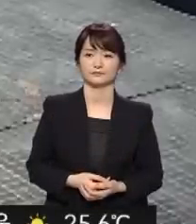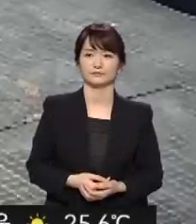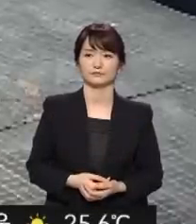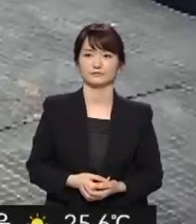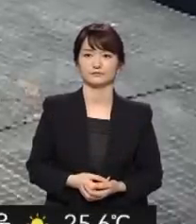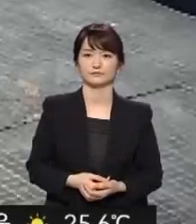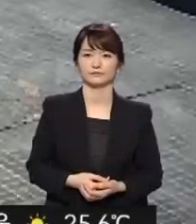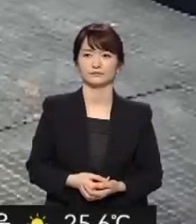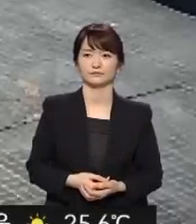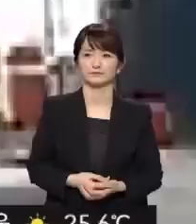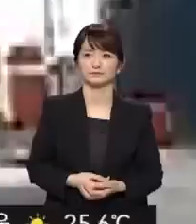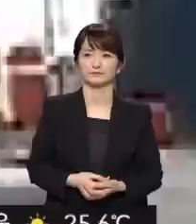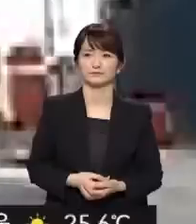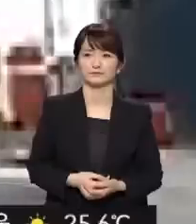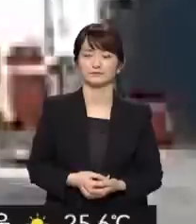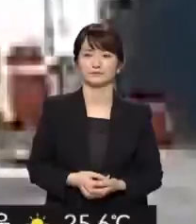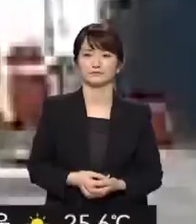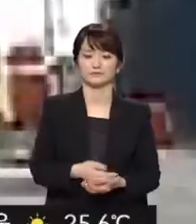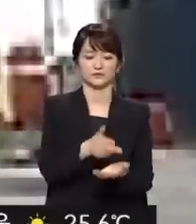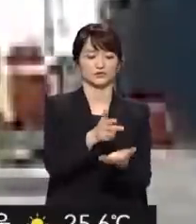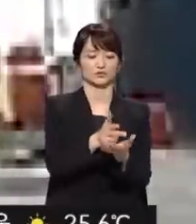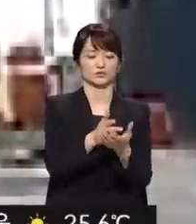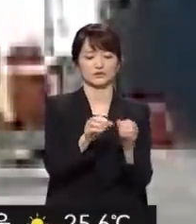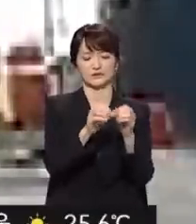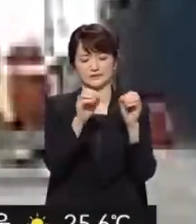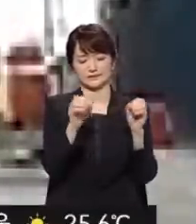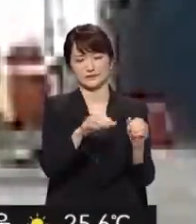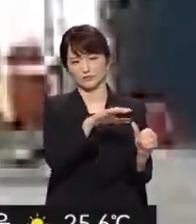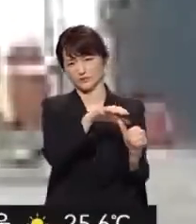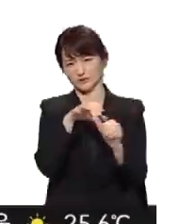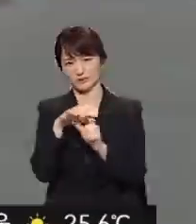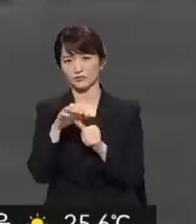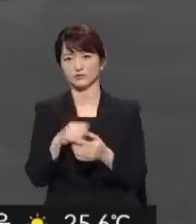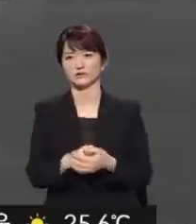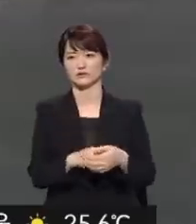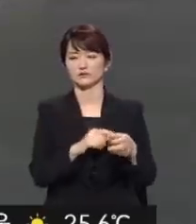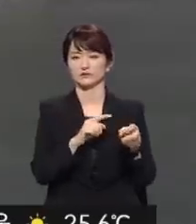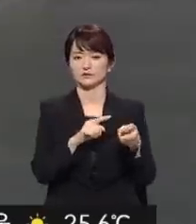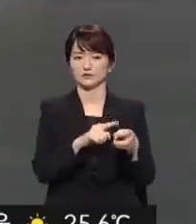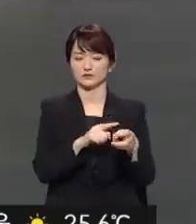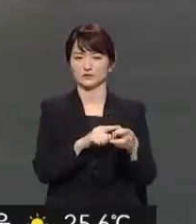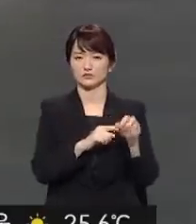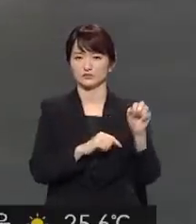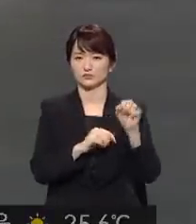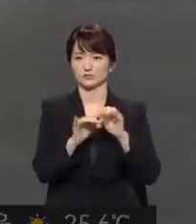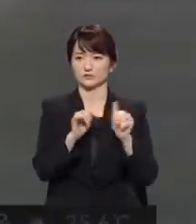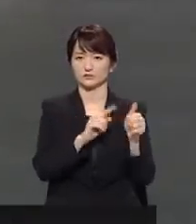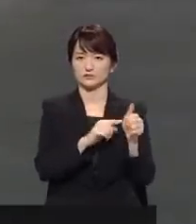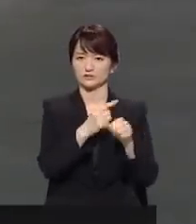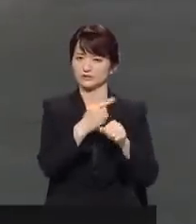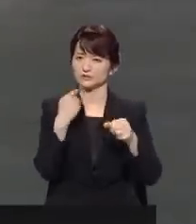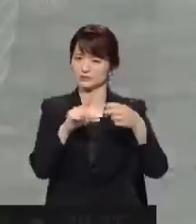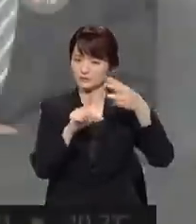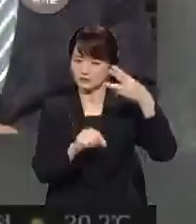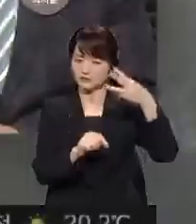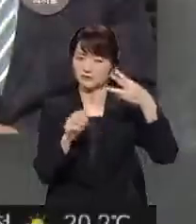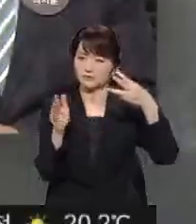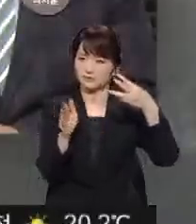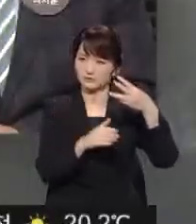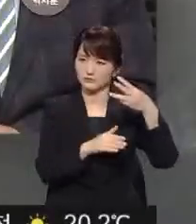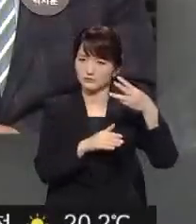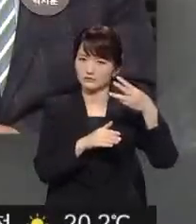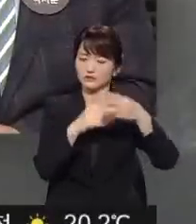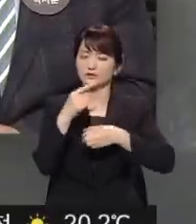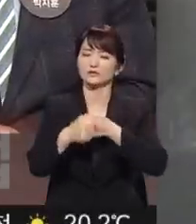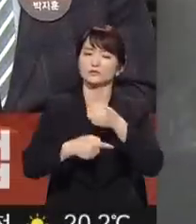주차 시스템을 이용한 것 같아요. 저 사람 지금 저런 식으로 지난해 3월부터 지금